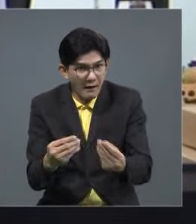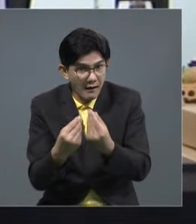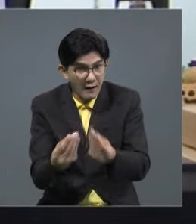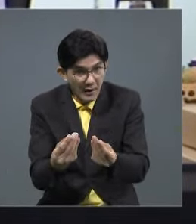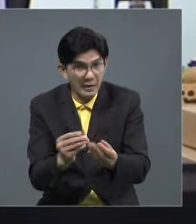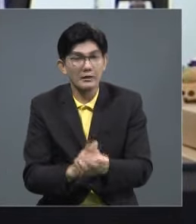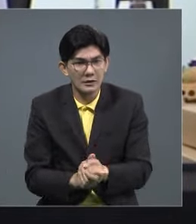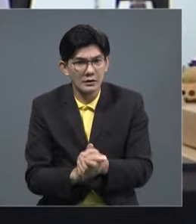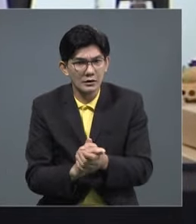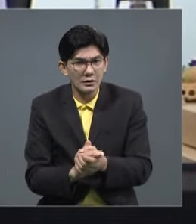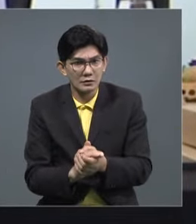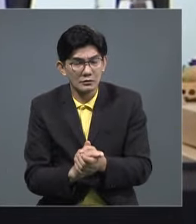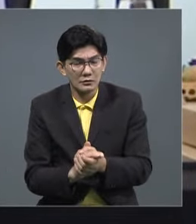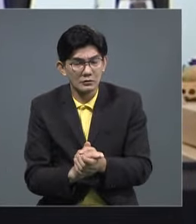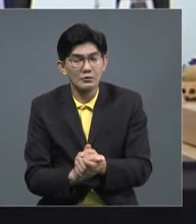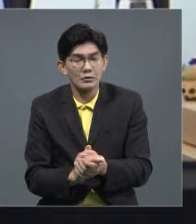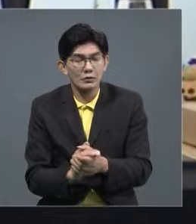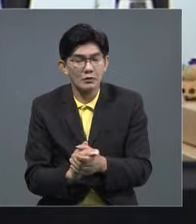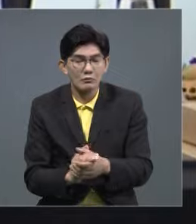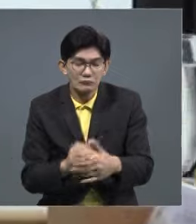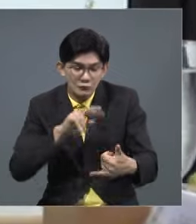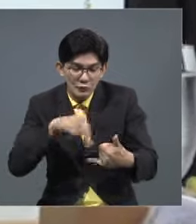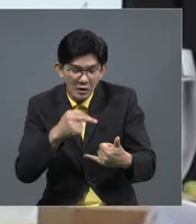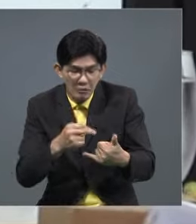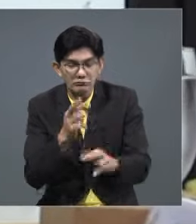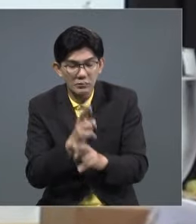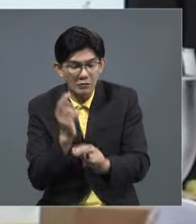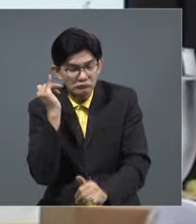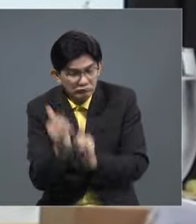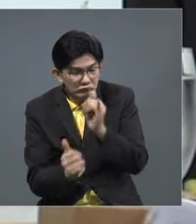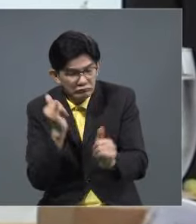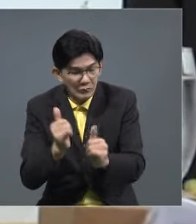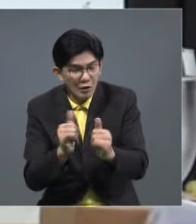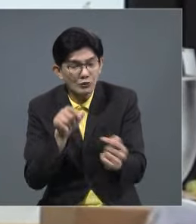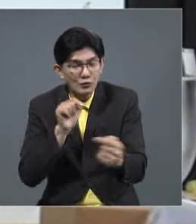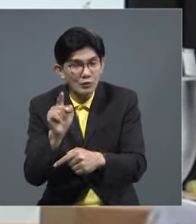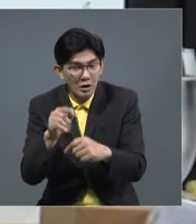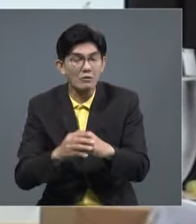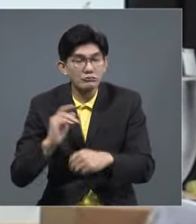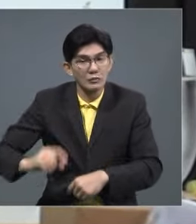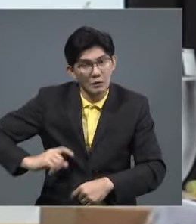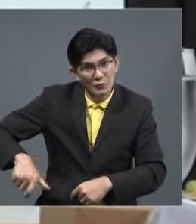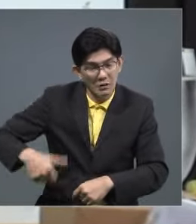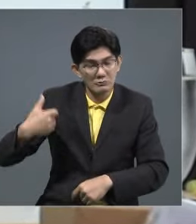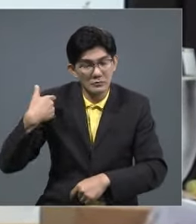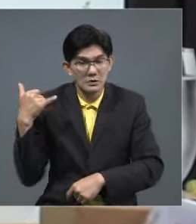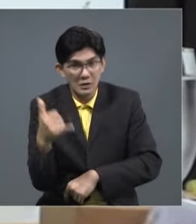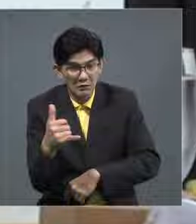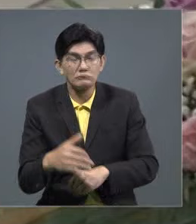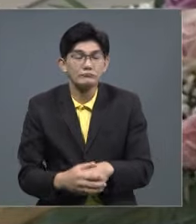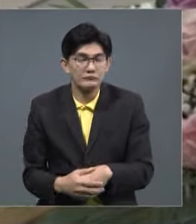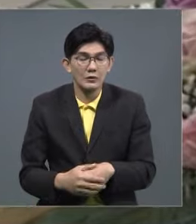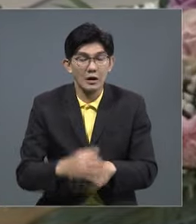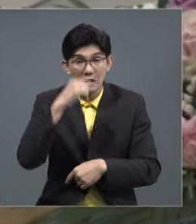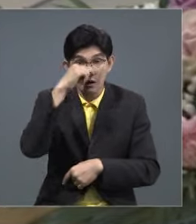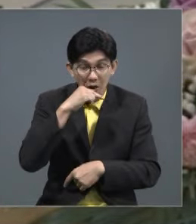องรับการเข้ามารักษาพยาบาลของผู้ป่วยและแรงงานจากกัมพูชาที่เข้ามารับบริการในประเทศไทยรวมทั้งคนไ